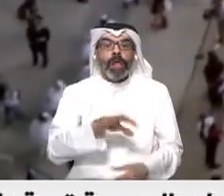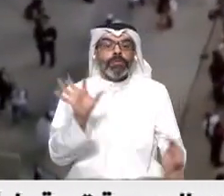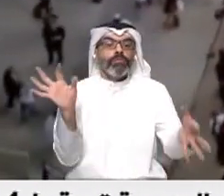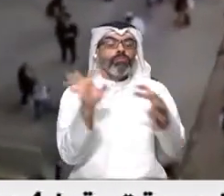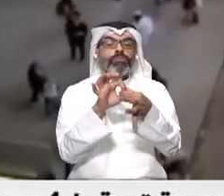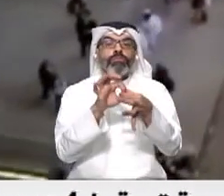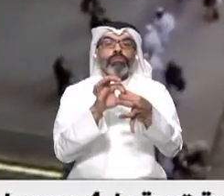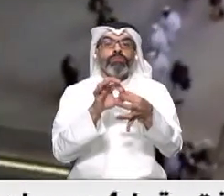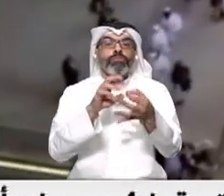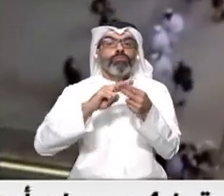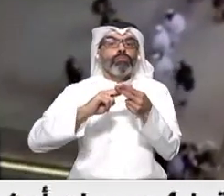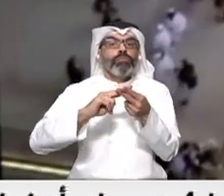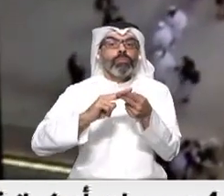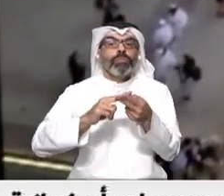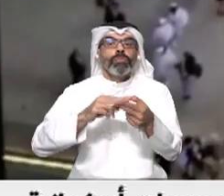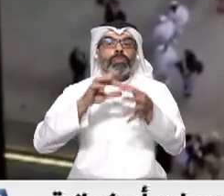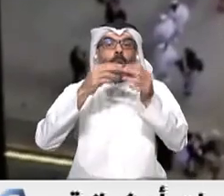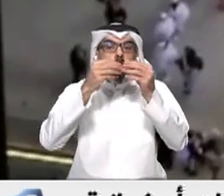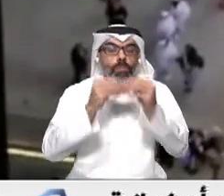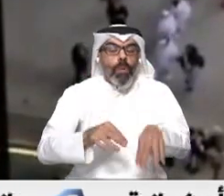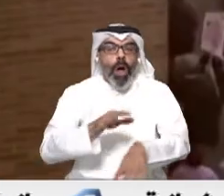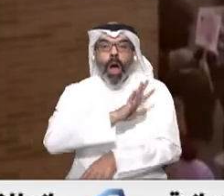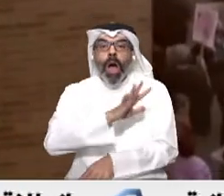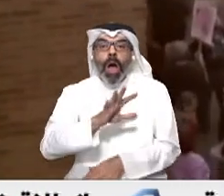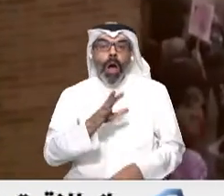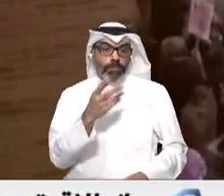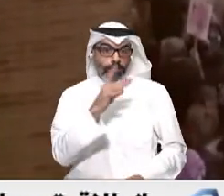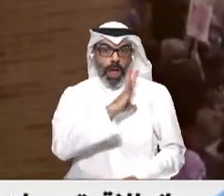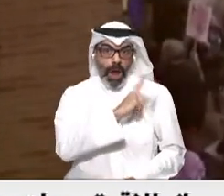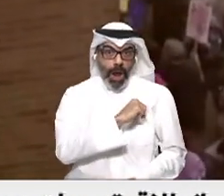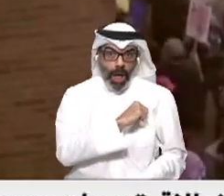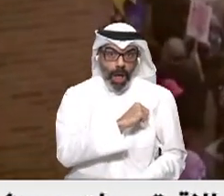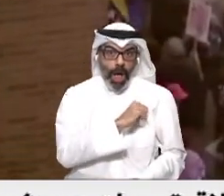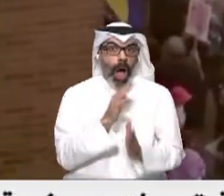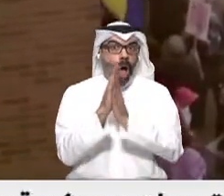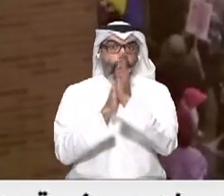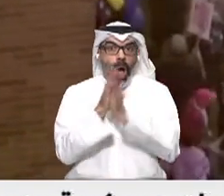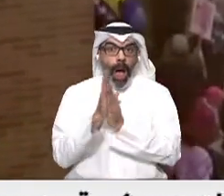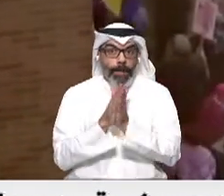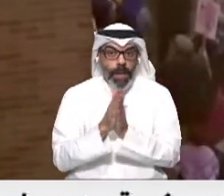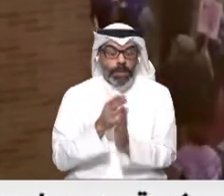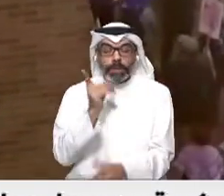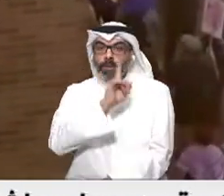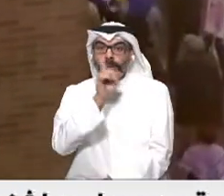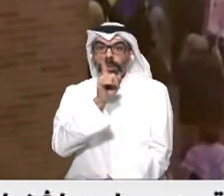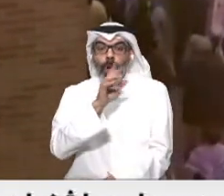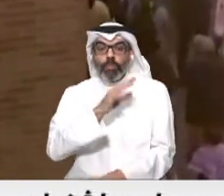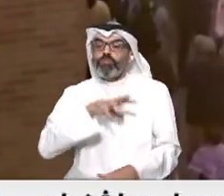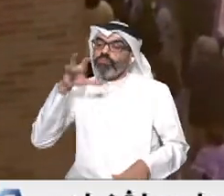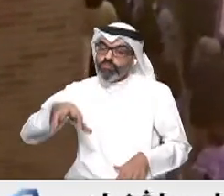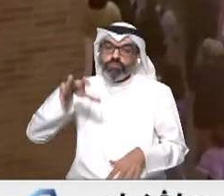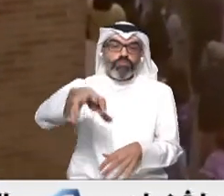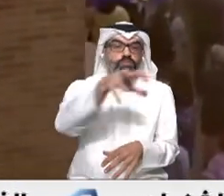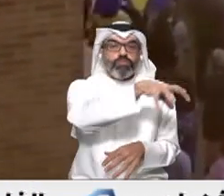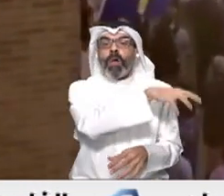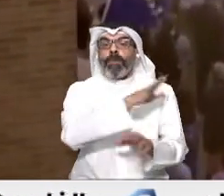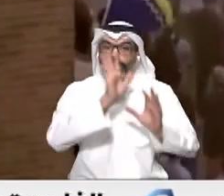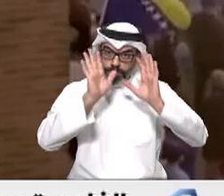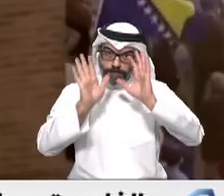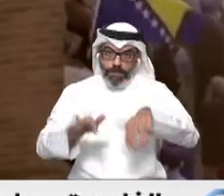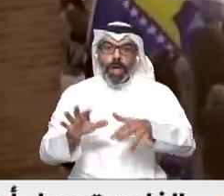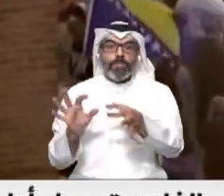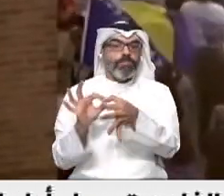تكون صفقة فقط فيما بين إسرائيل وحماس، وإنما ستكون صفقة لدول إقليمية أو دول